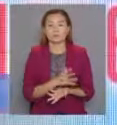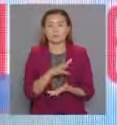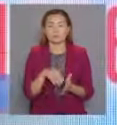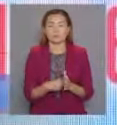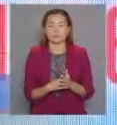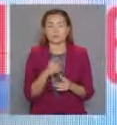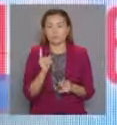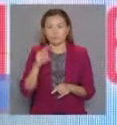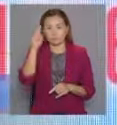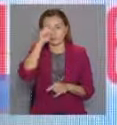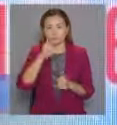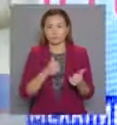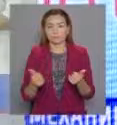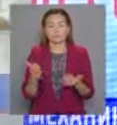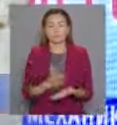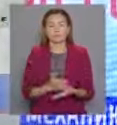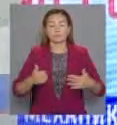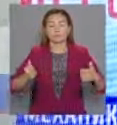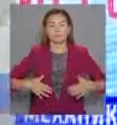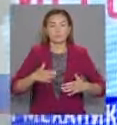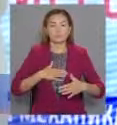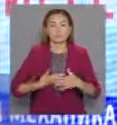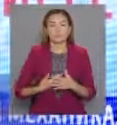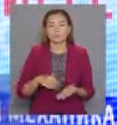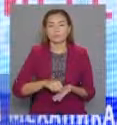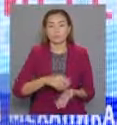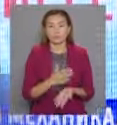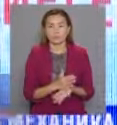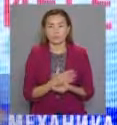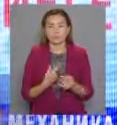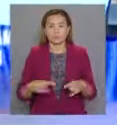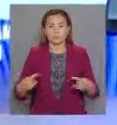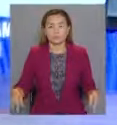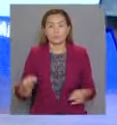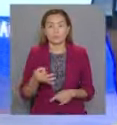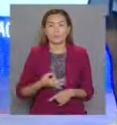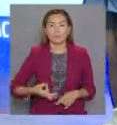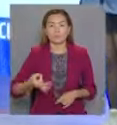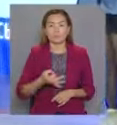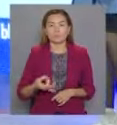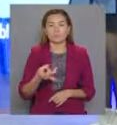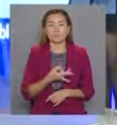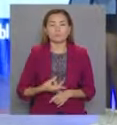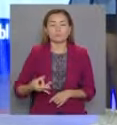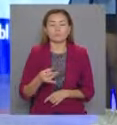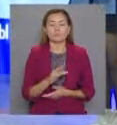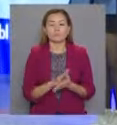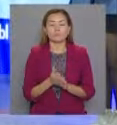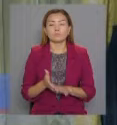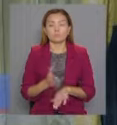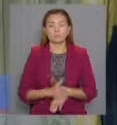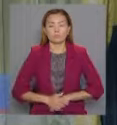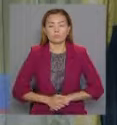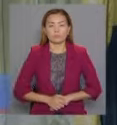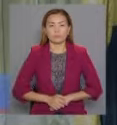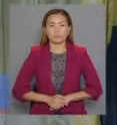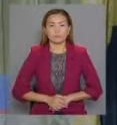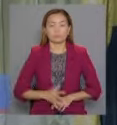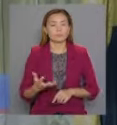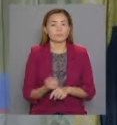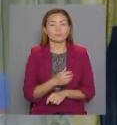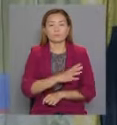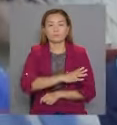только хорошо учились, но и принимали активное участие в различных областных и республиканских мероприятиях. Стали